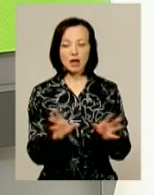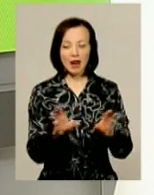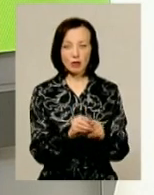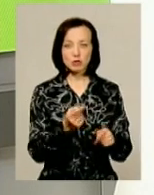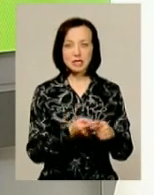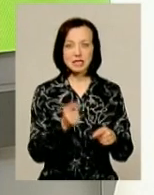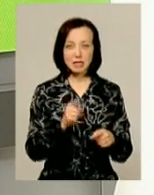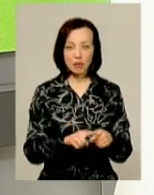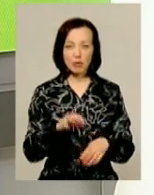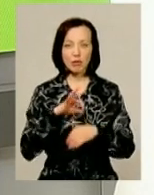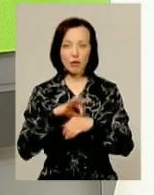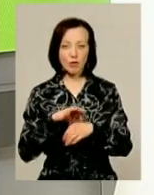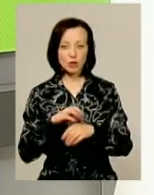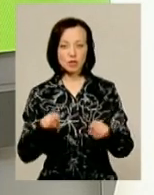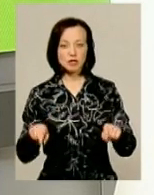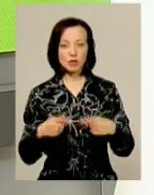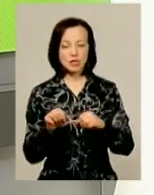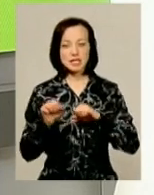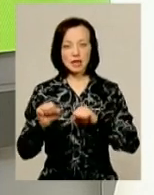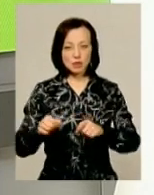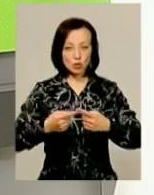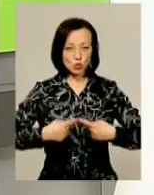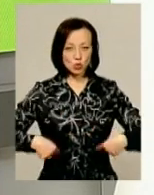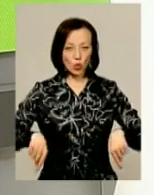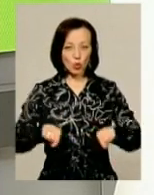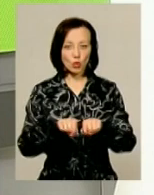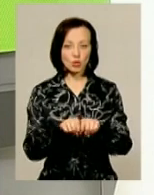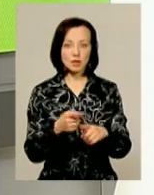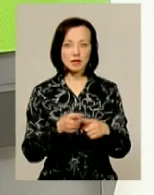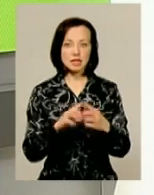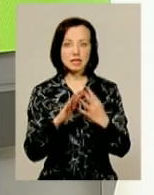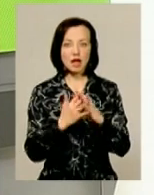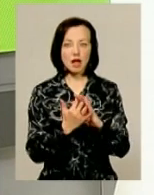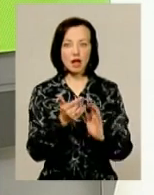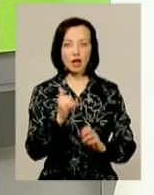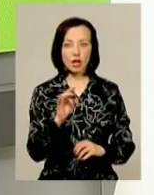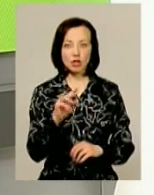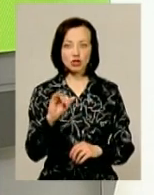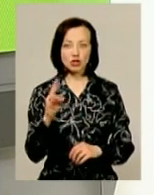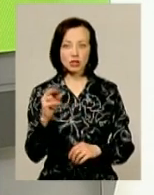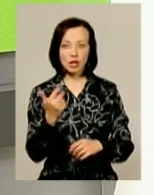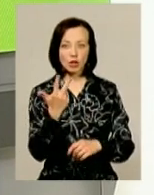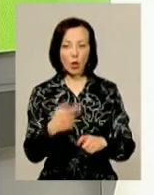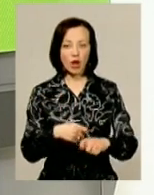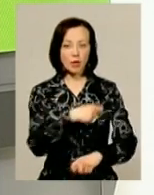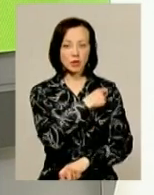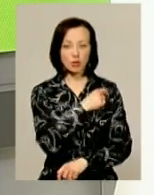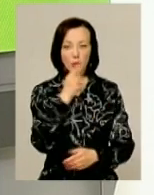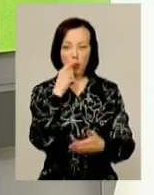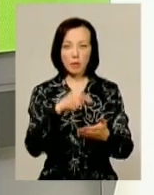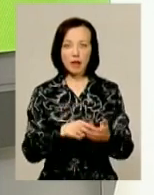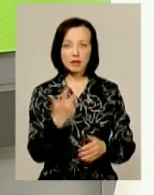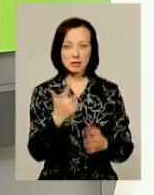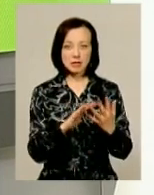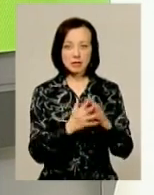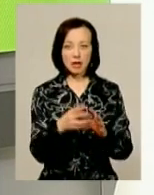цими проводили, створюючи захисну зону навколо цього, навколо села Гірчична, 3-кілометрову захисну зону. Туди попали 3 села